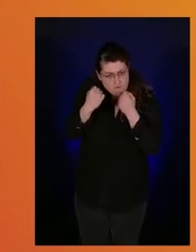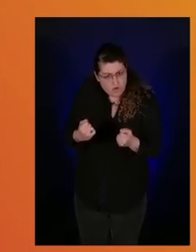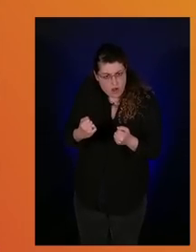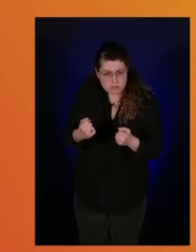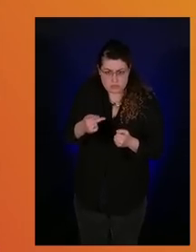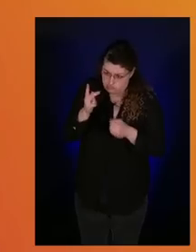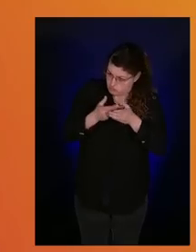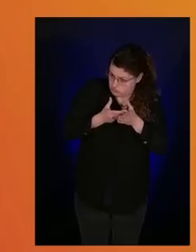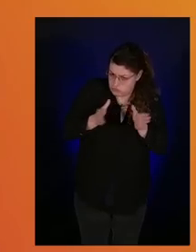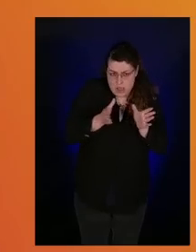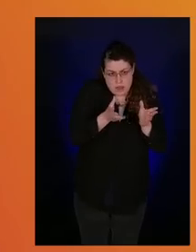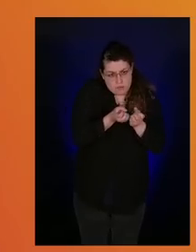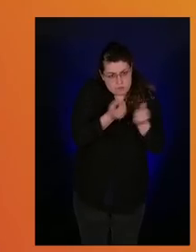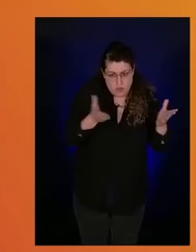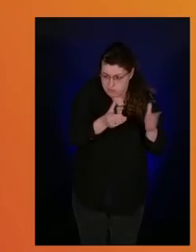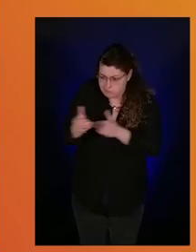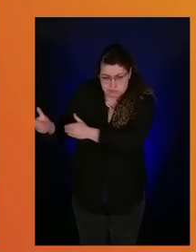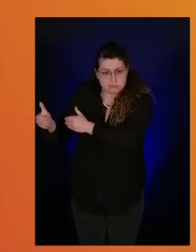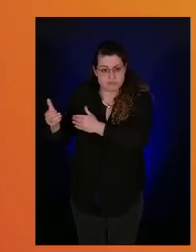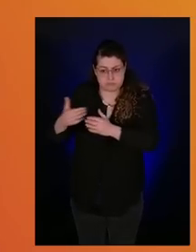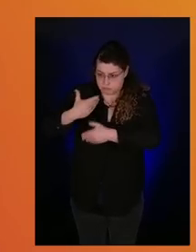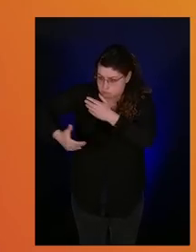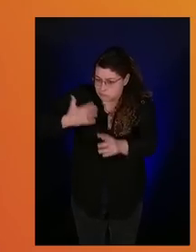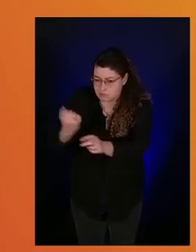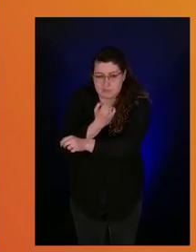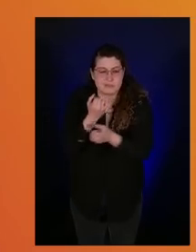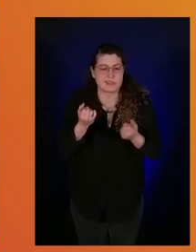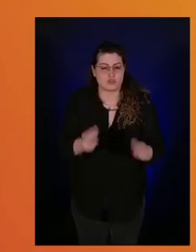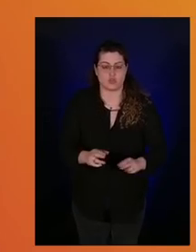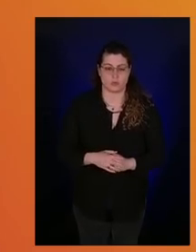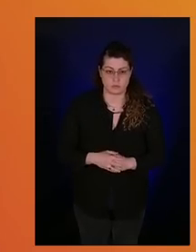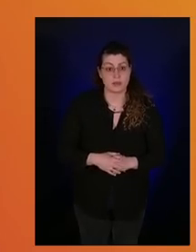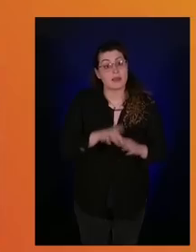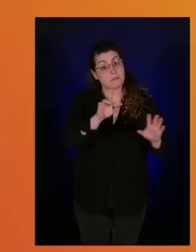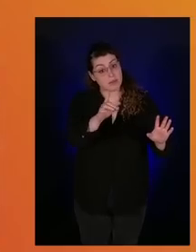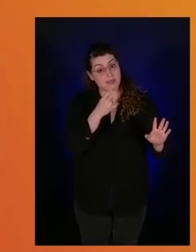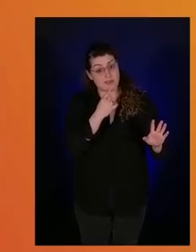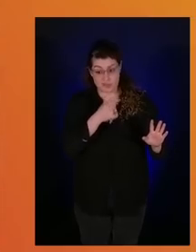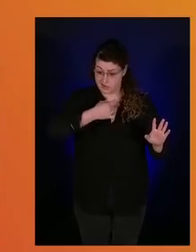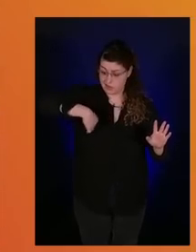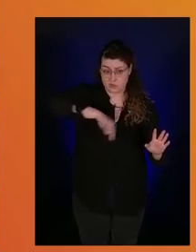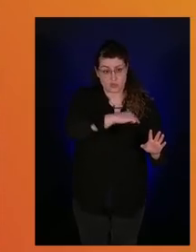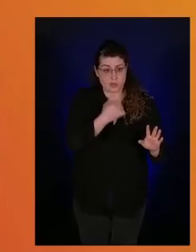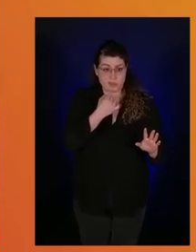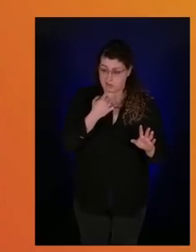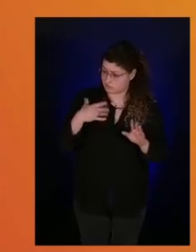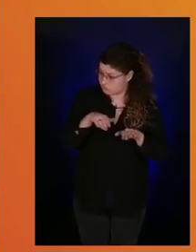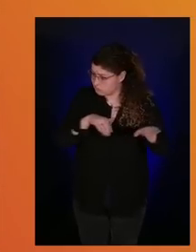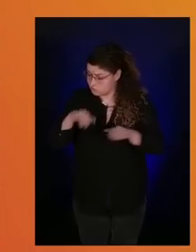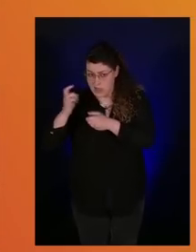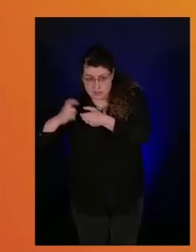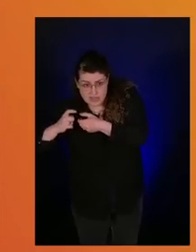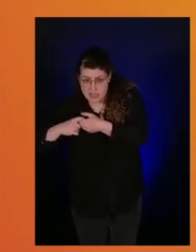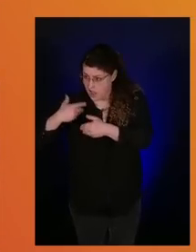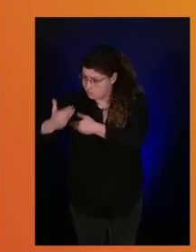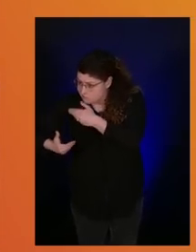possible, est une des clés pour nous conduire à la victoire. Cela ne signifie pas que notre CGT doit mettre de côté sa démarche syndicale et